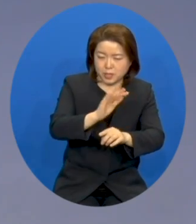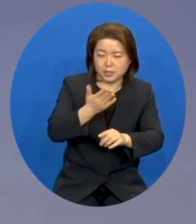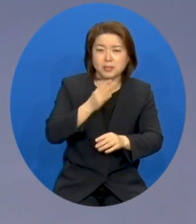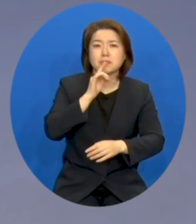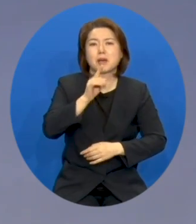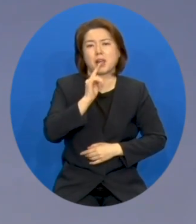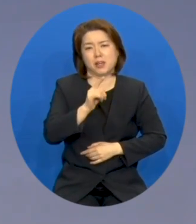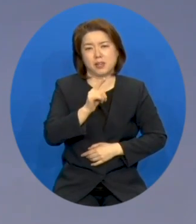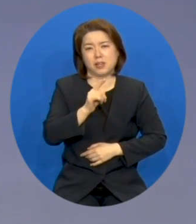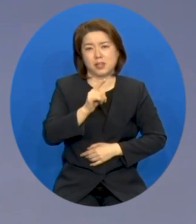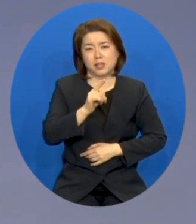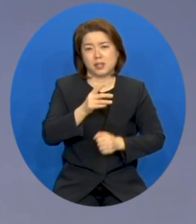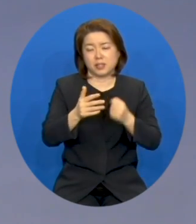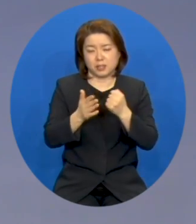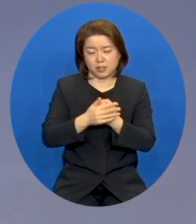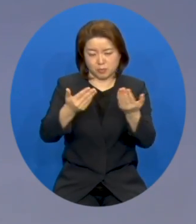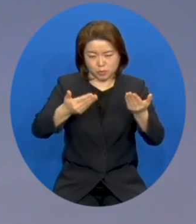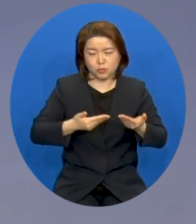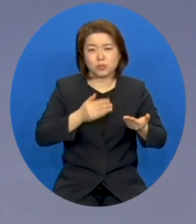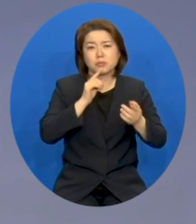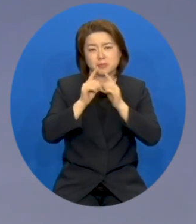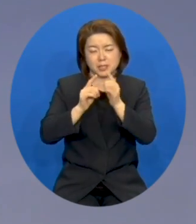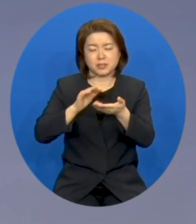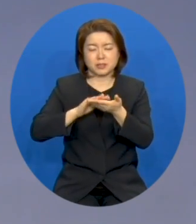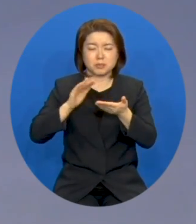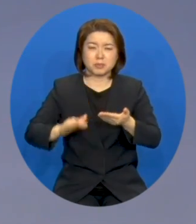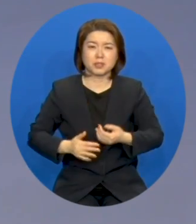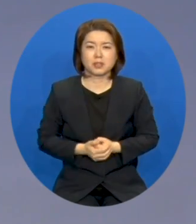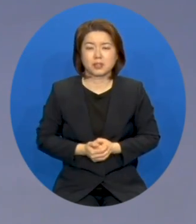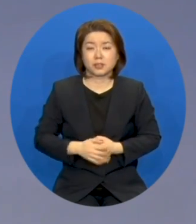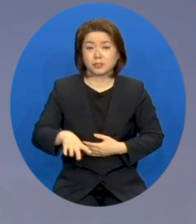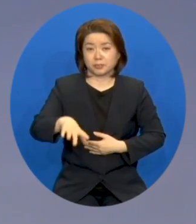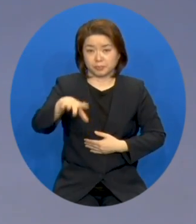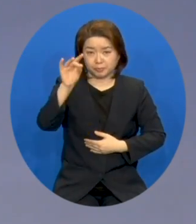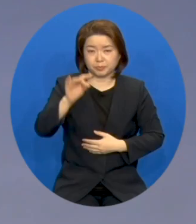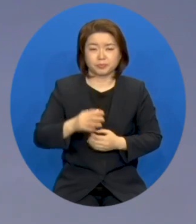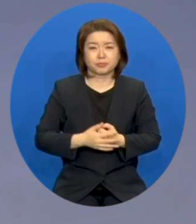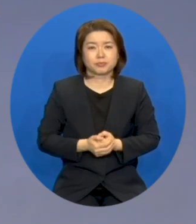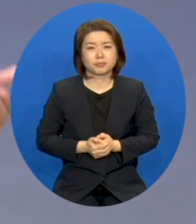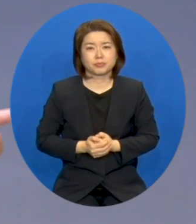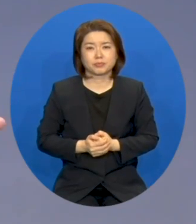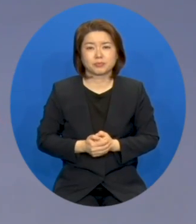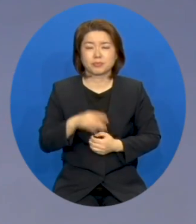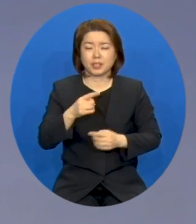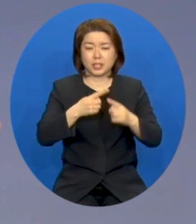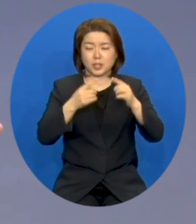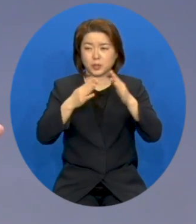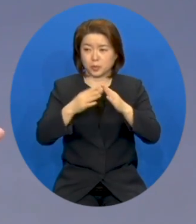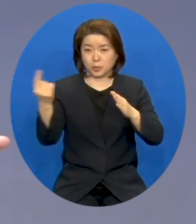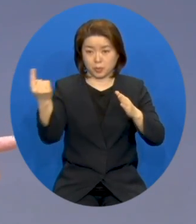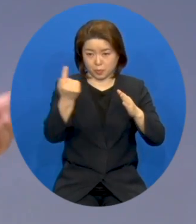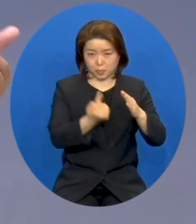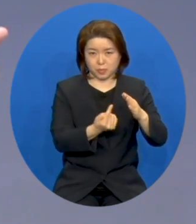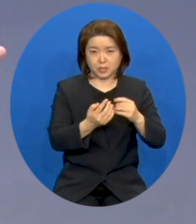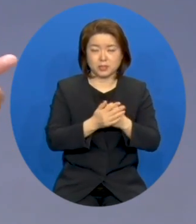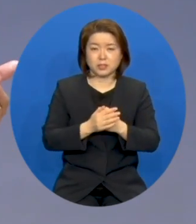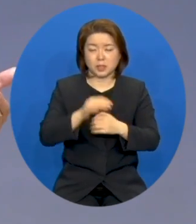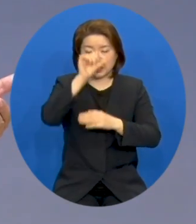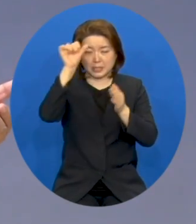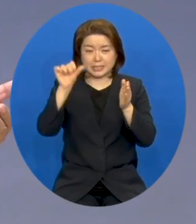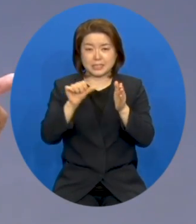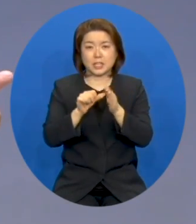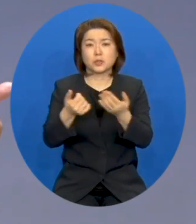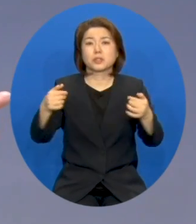말씀이니까 주시는 말씀입니다. 처음 제가 이 교회에 와서 우리